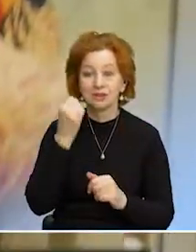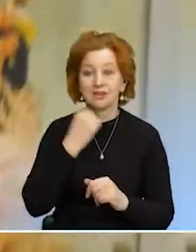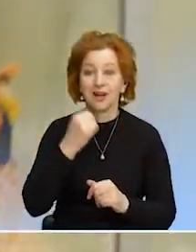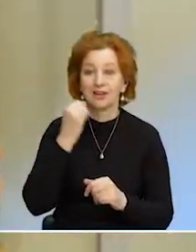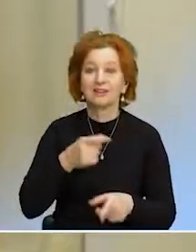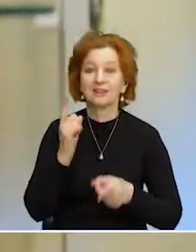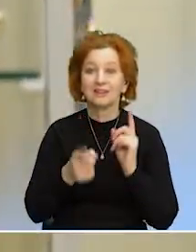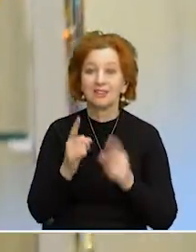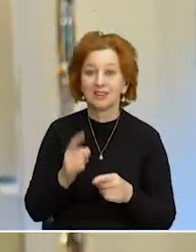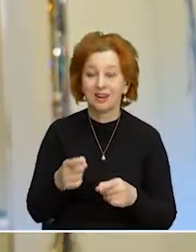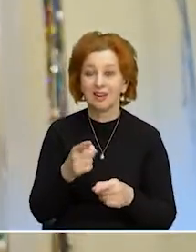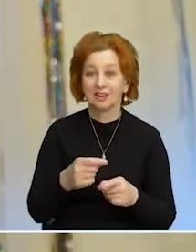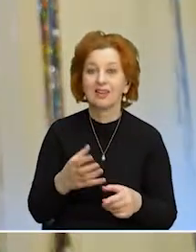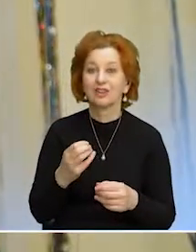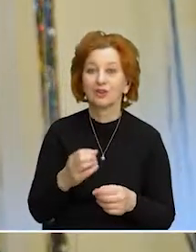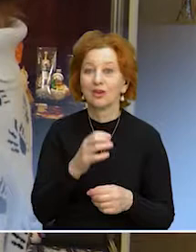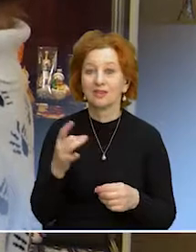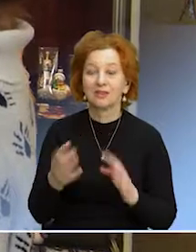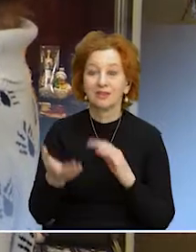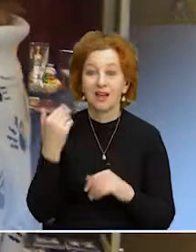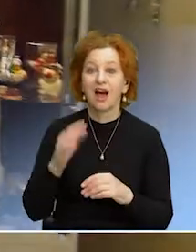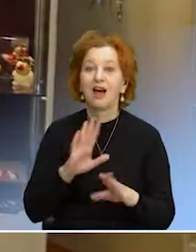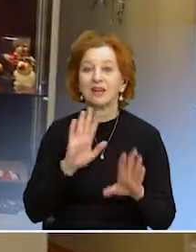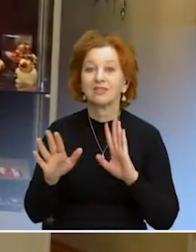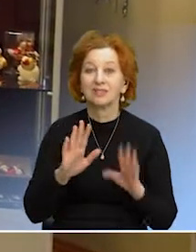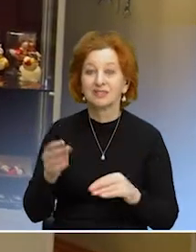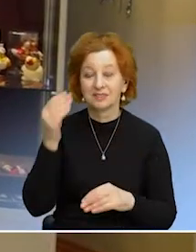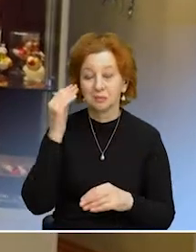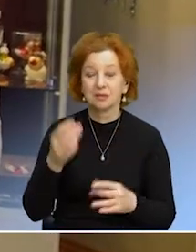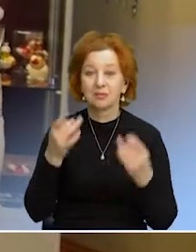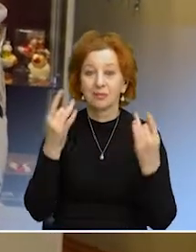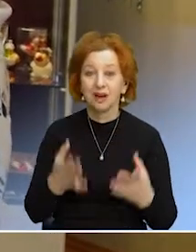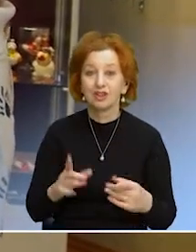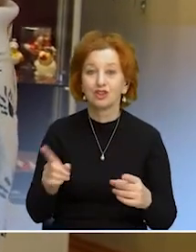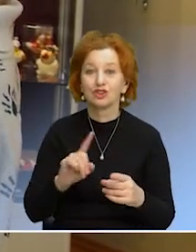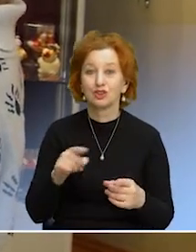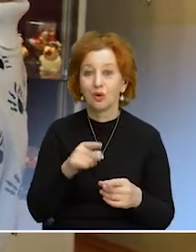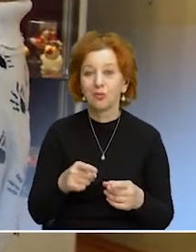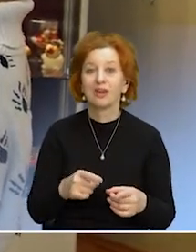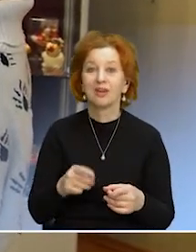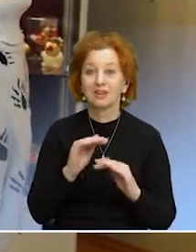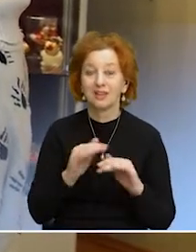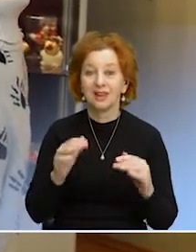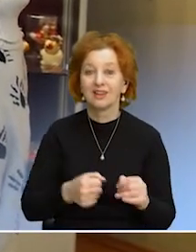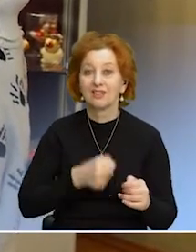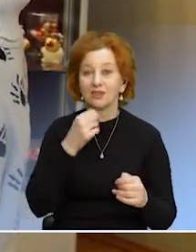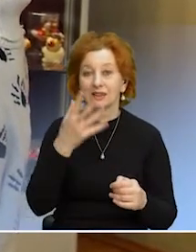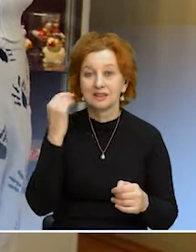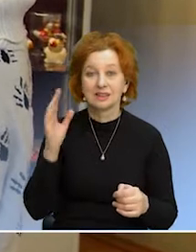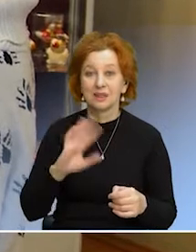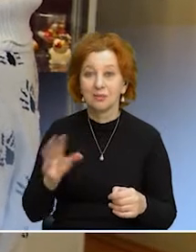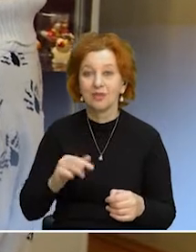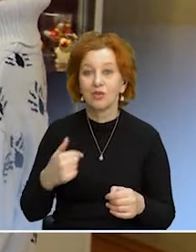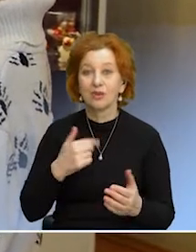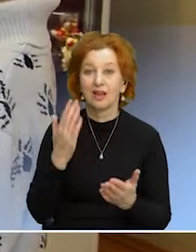старинные, которые действительно делались еще в Советском Союзе. Смысл выставки на самом деле простой. Для того, чтобы дети и взрослые не забывали